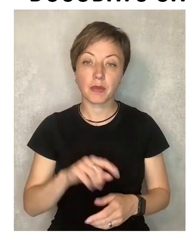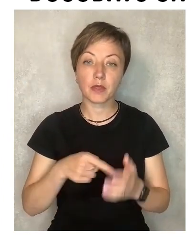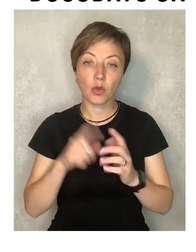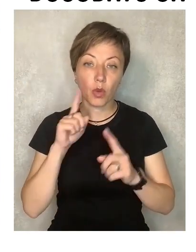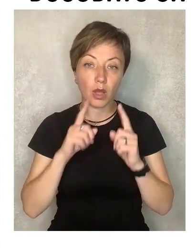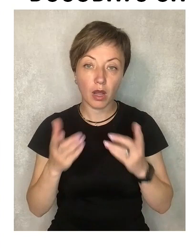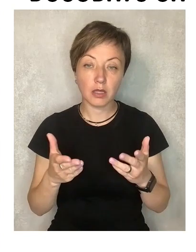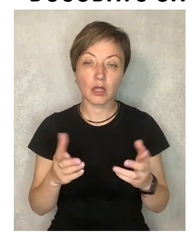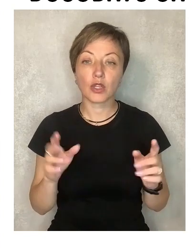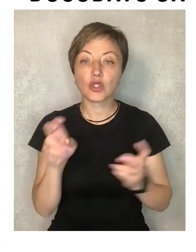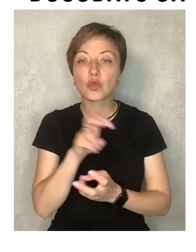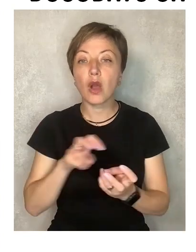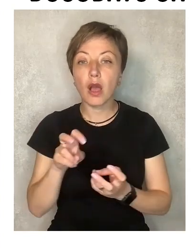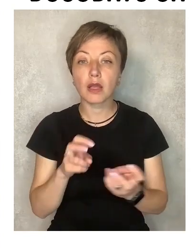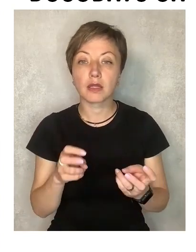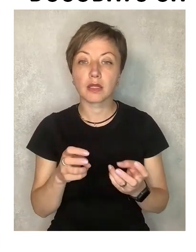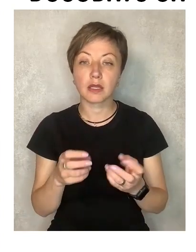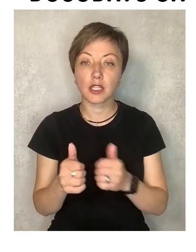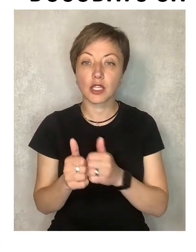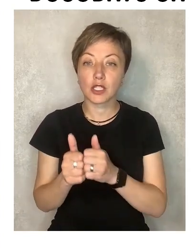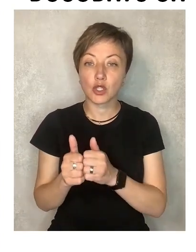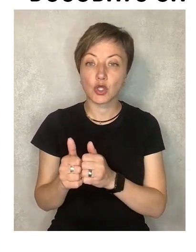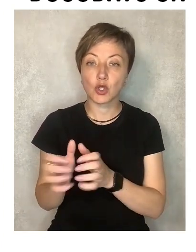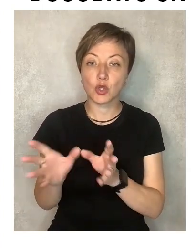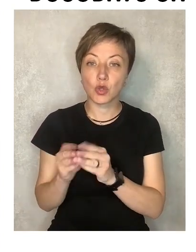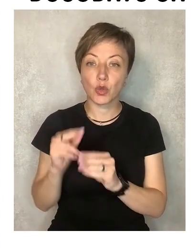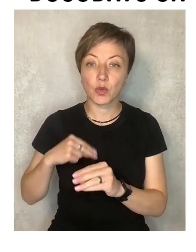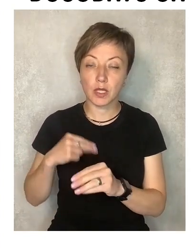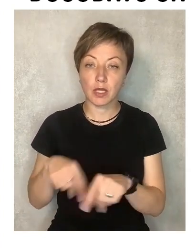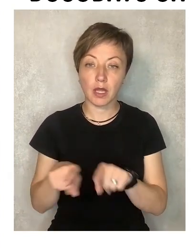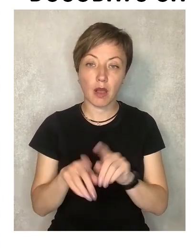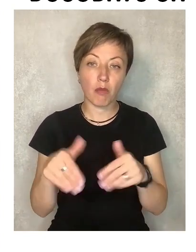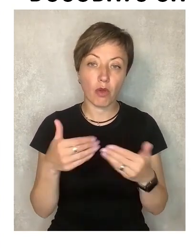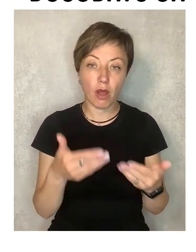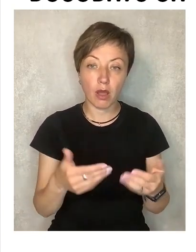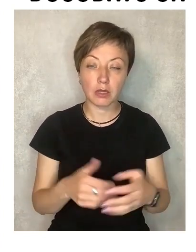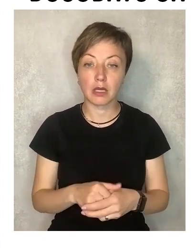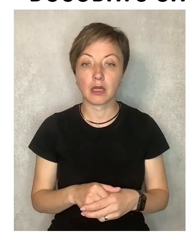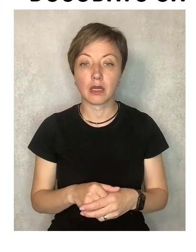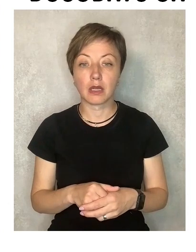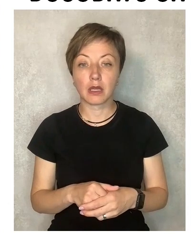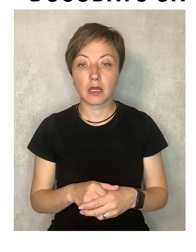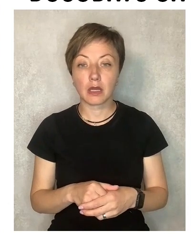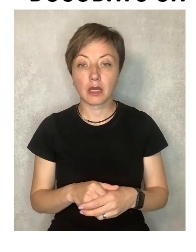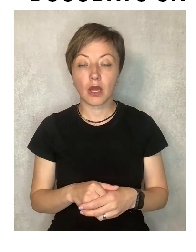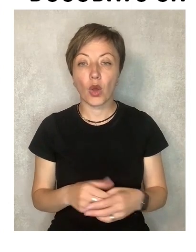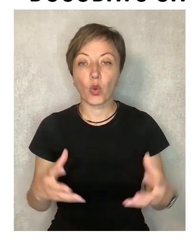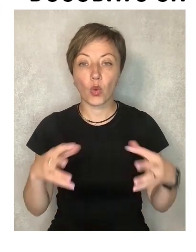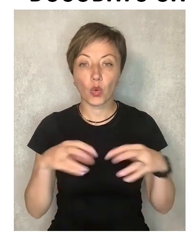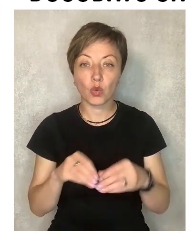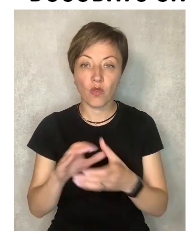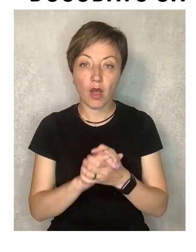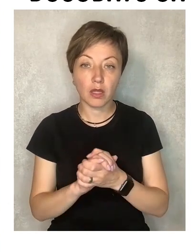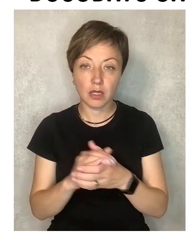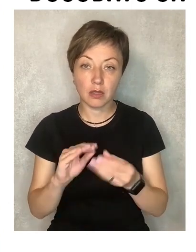ну, шукати союзників теж, ну, така порада. І гуртуватися навколо цієї проблеми,